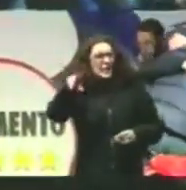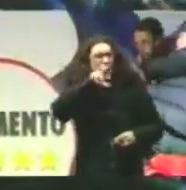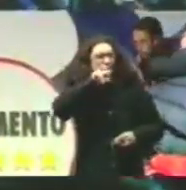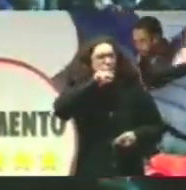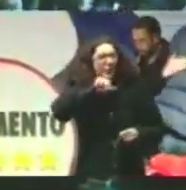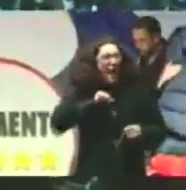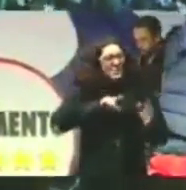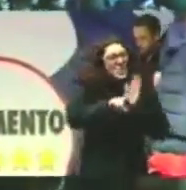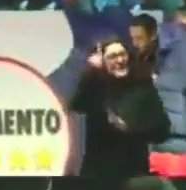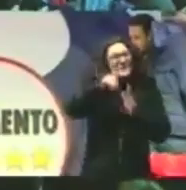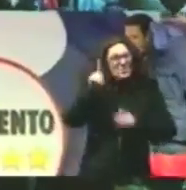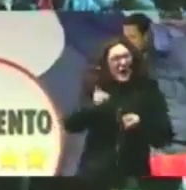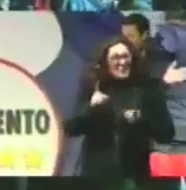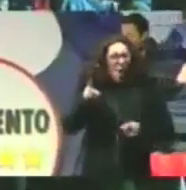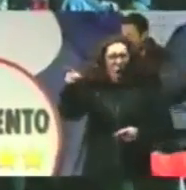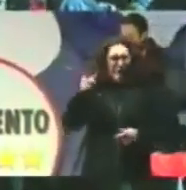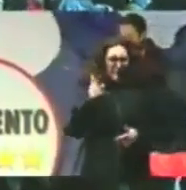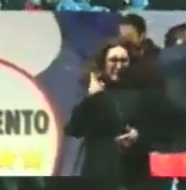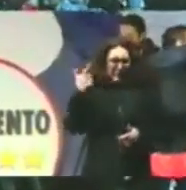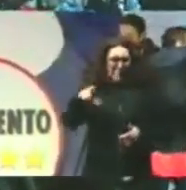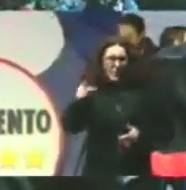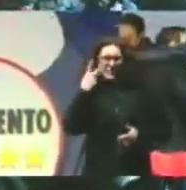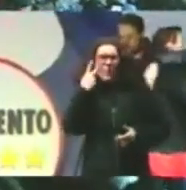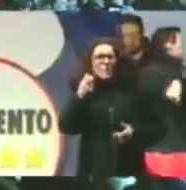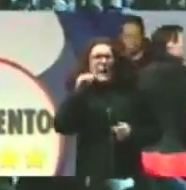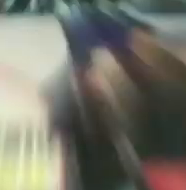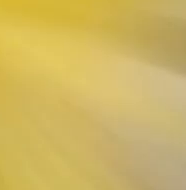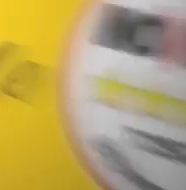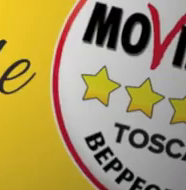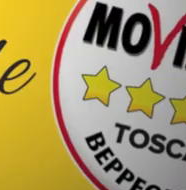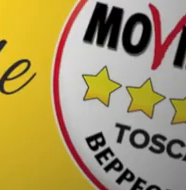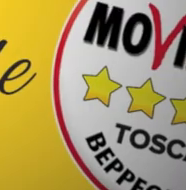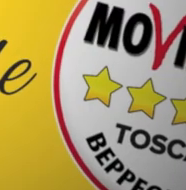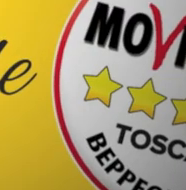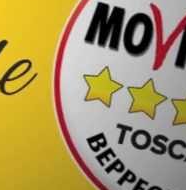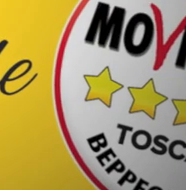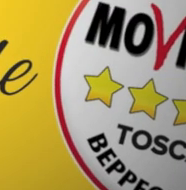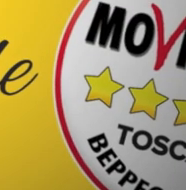la settimana prossima, perché non sanno prevedere che cosa succederà.